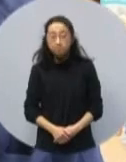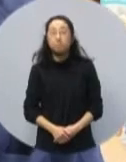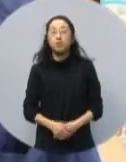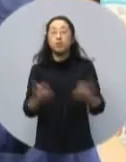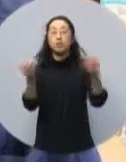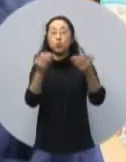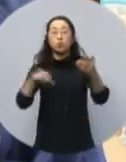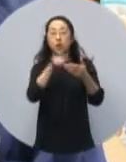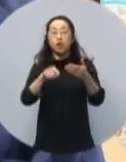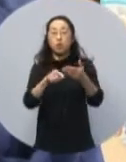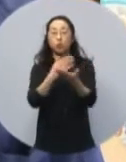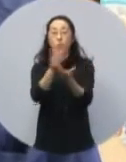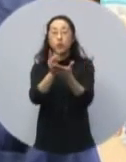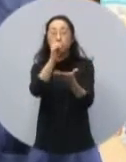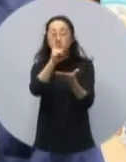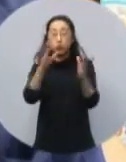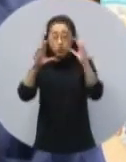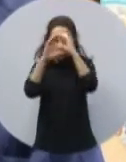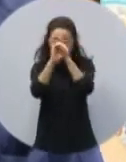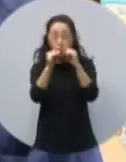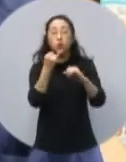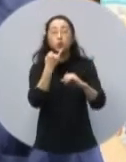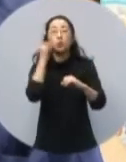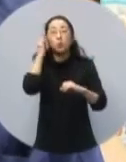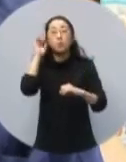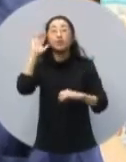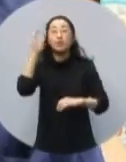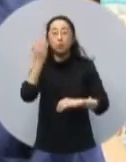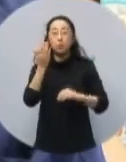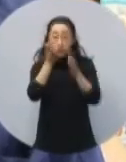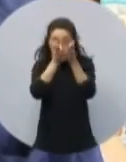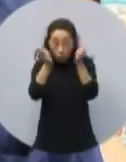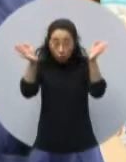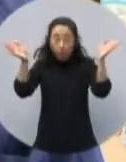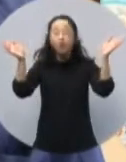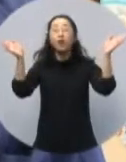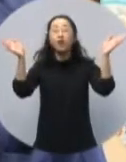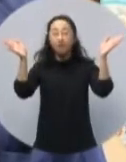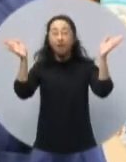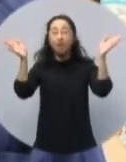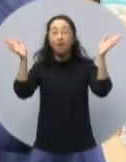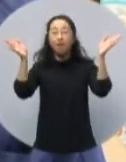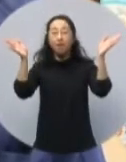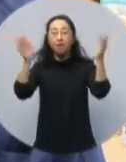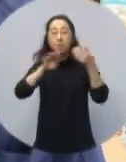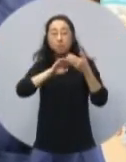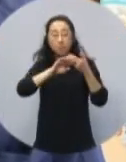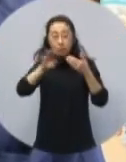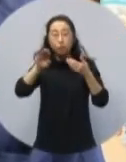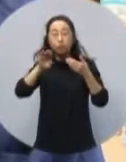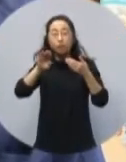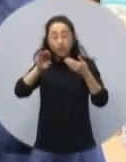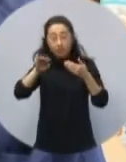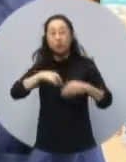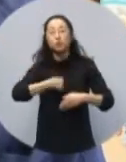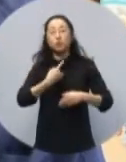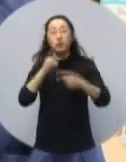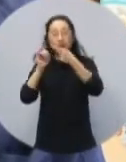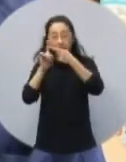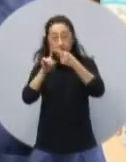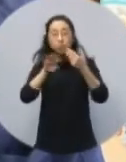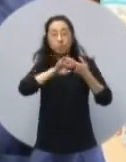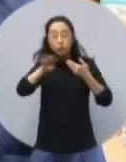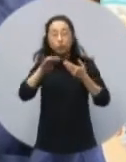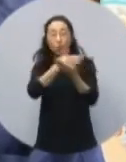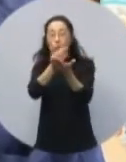ね、一つの分野に絞るのもいいと思いますけど、その視野を広げて、なんか別に自分に合う別